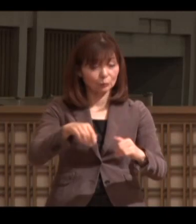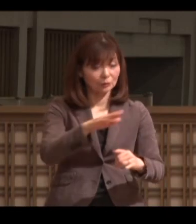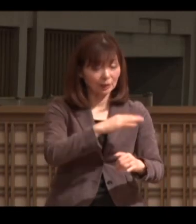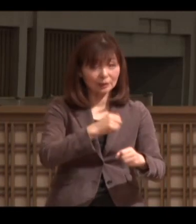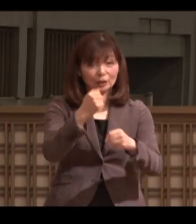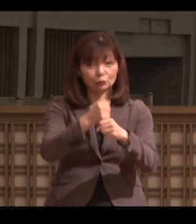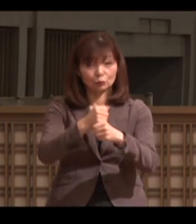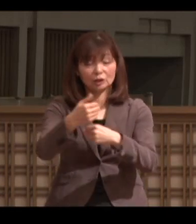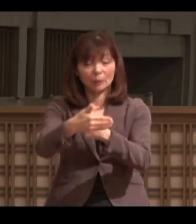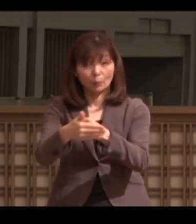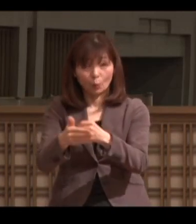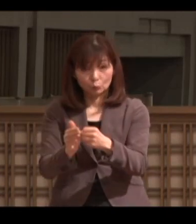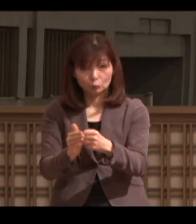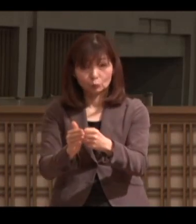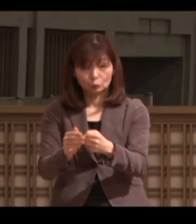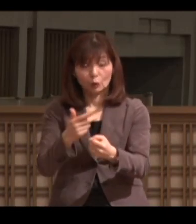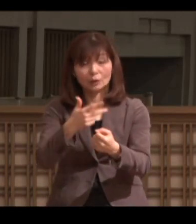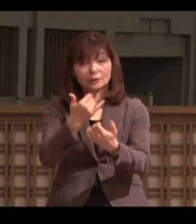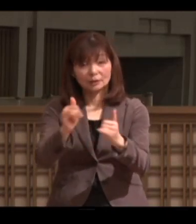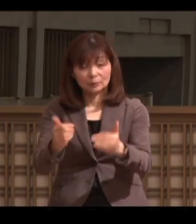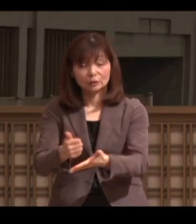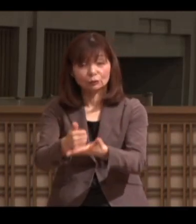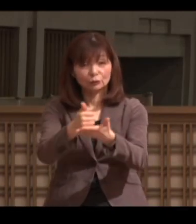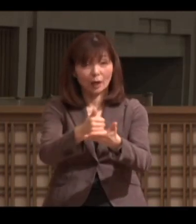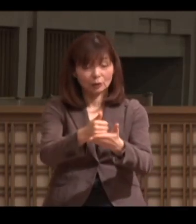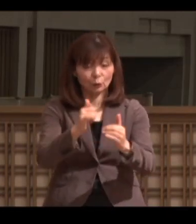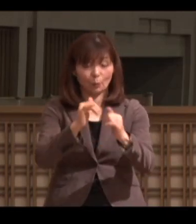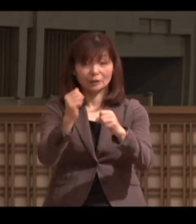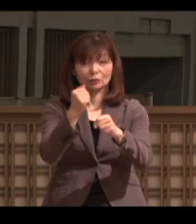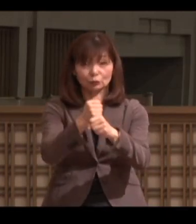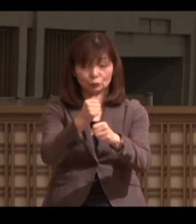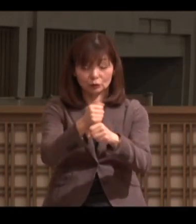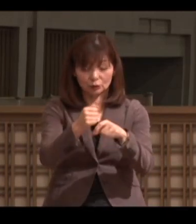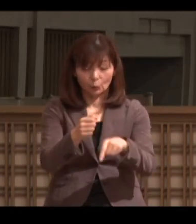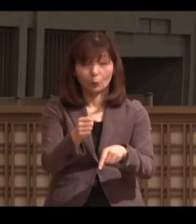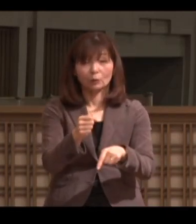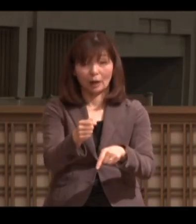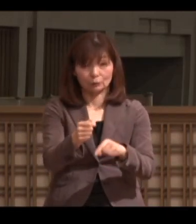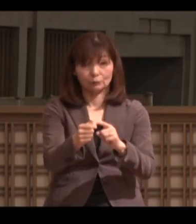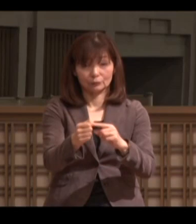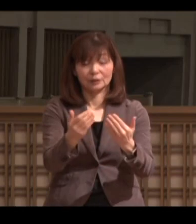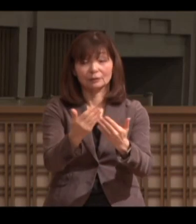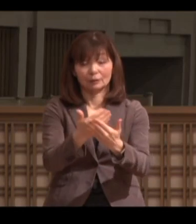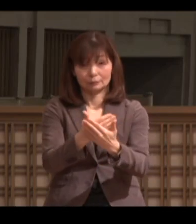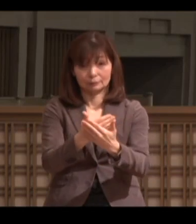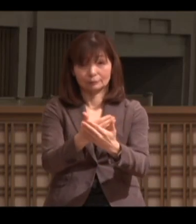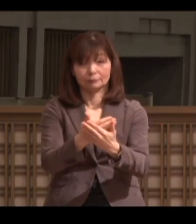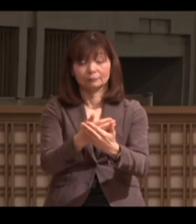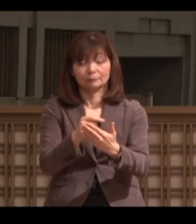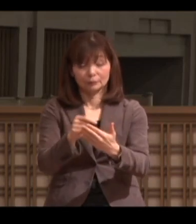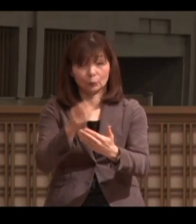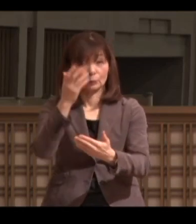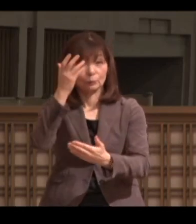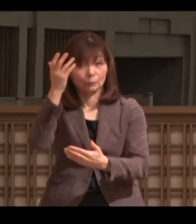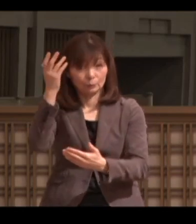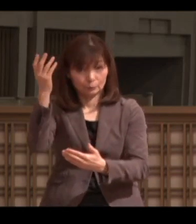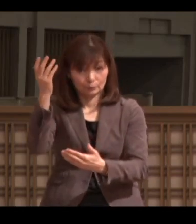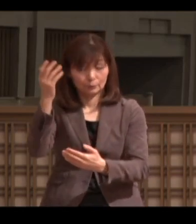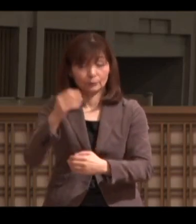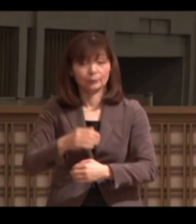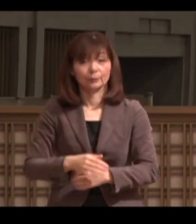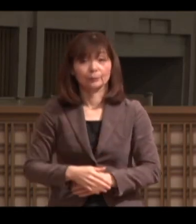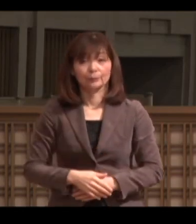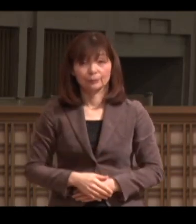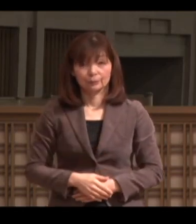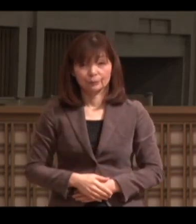いう市民主体のえ街づくりのですね核となるものということを想定しております